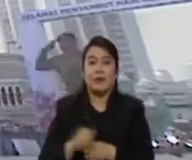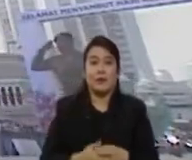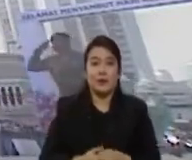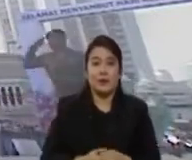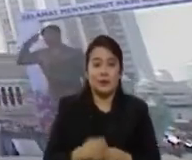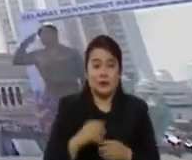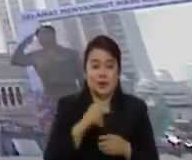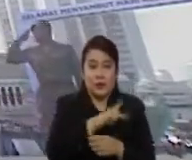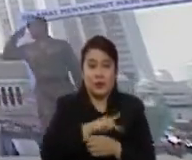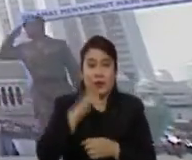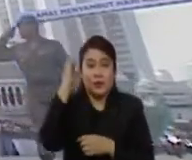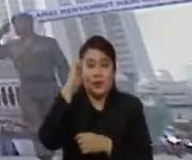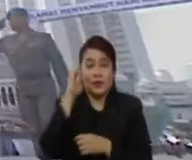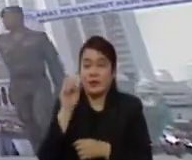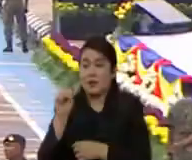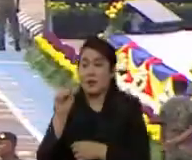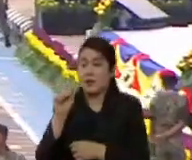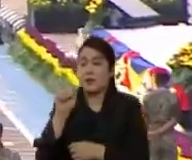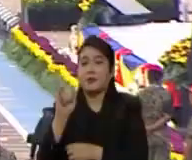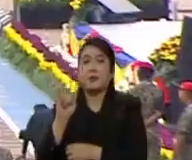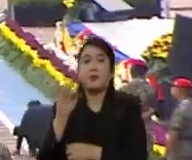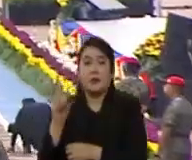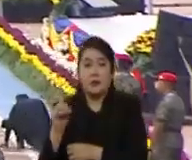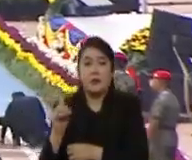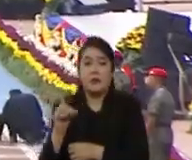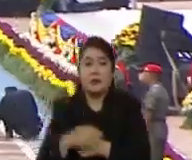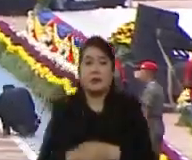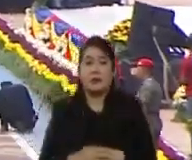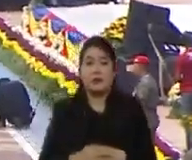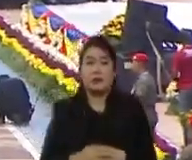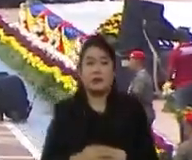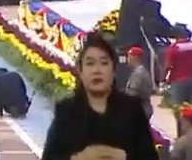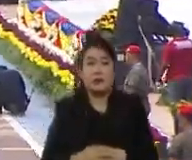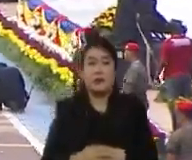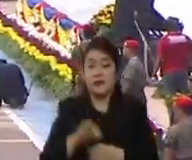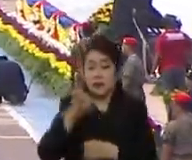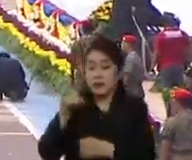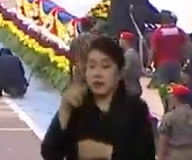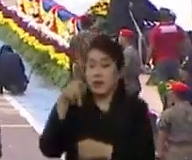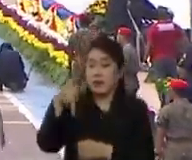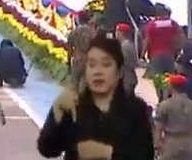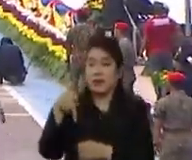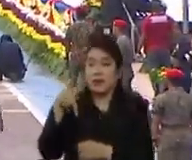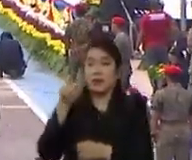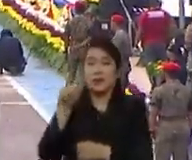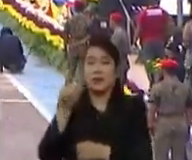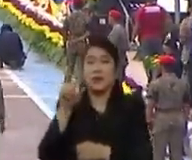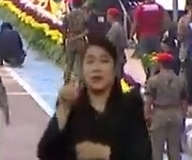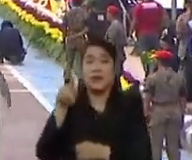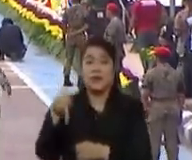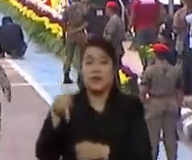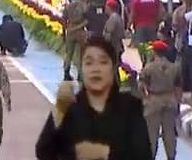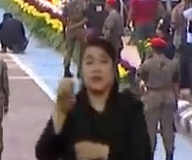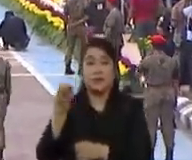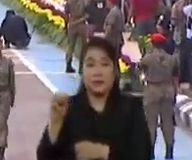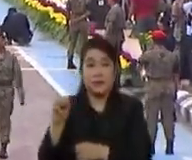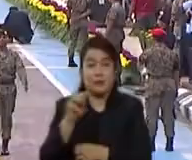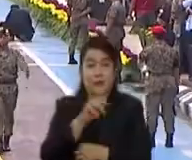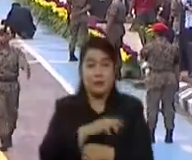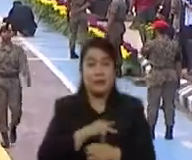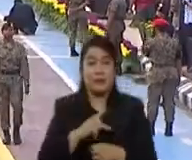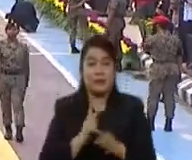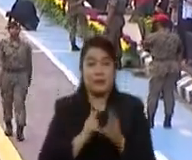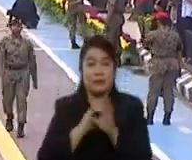Dasar dan Perancangan Strategik Jabatan Penerangan Malaysia, ringkasnya JAPEN, dan turut serta ialah Tuan Haji Ahmad Syamsul